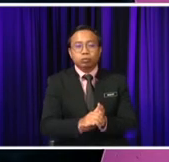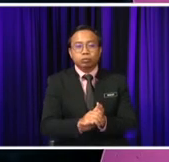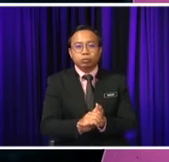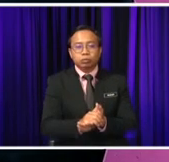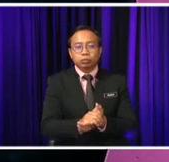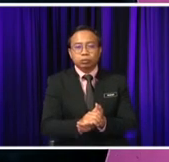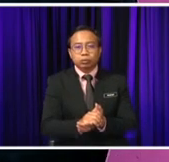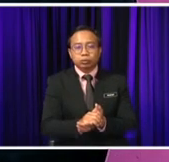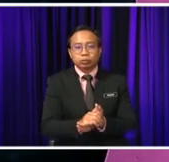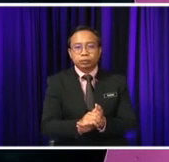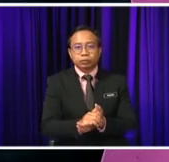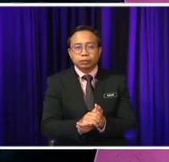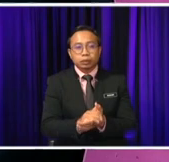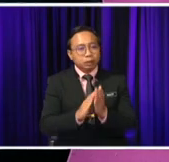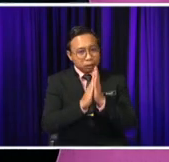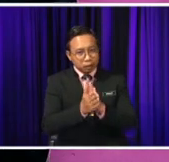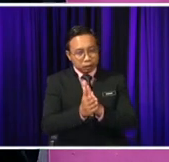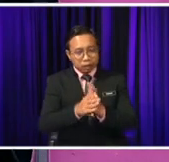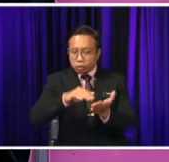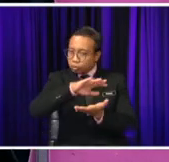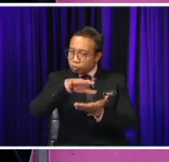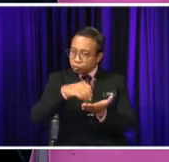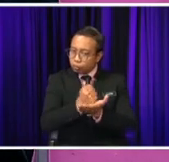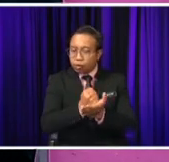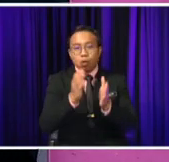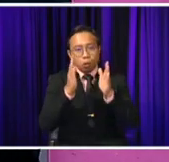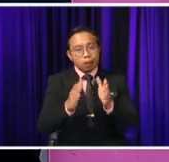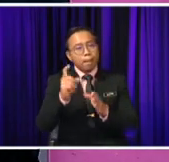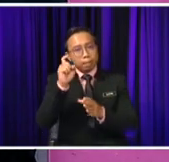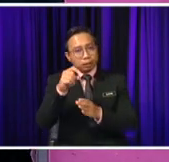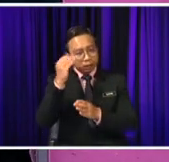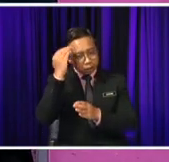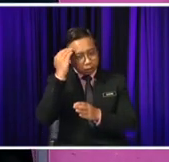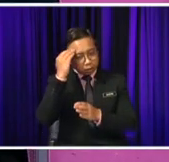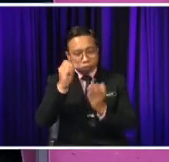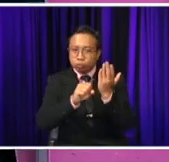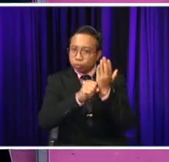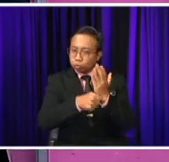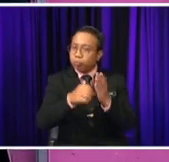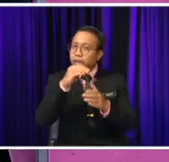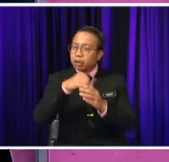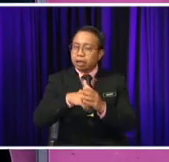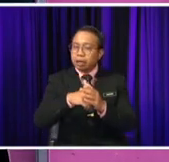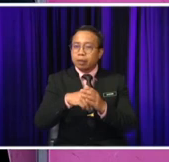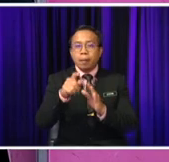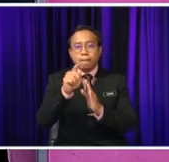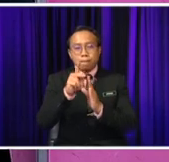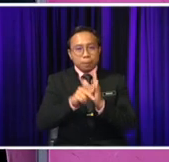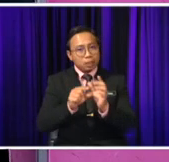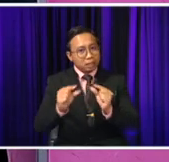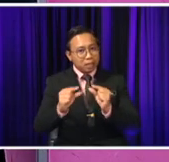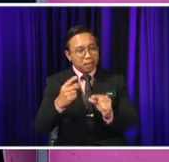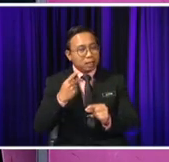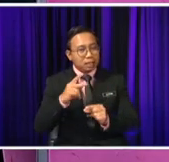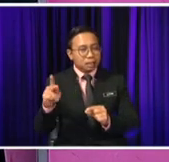Wasallam jadi semua orang kita perlu menjadikan ini sebagai sumber dalam apa jual penggerakkan gitu sebab dalam